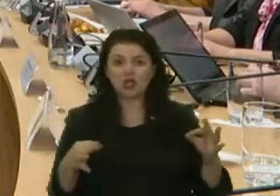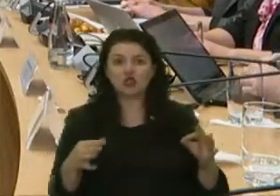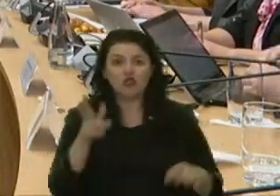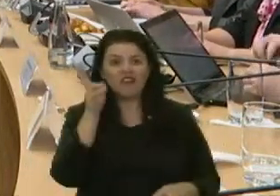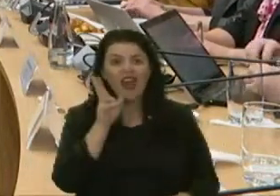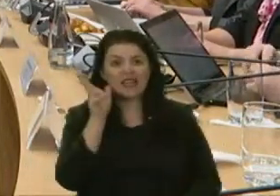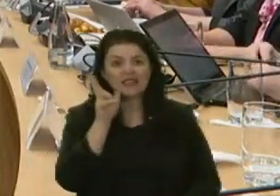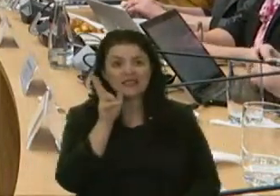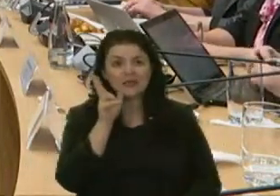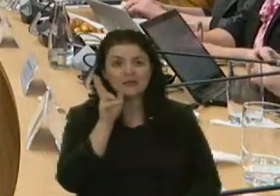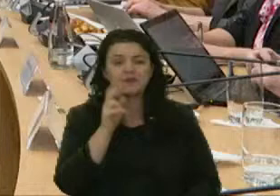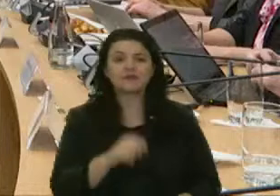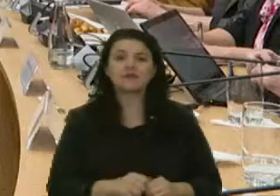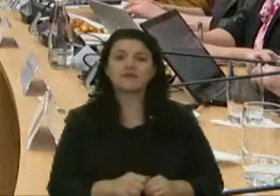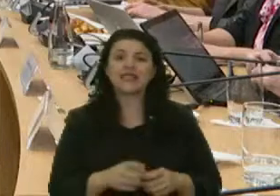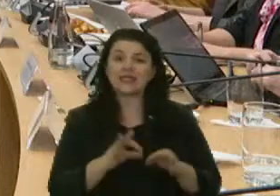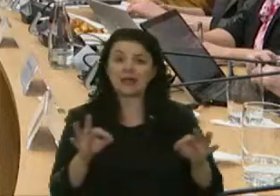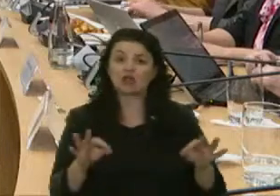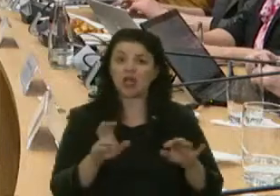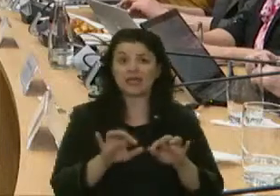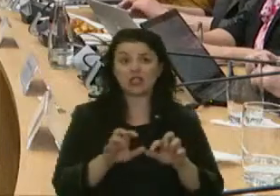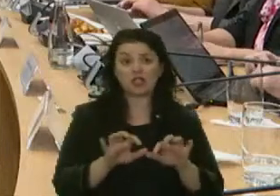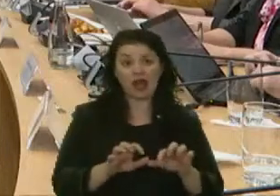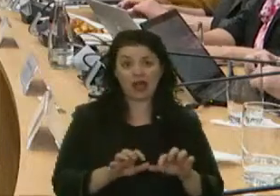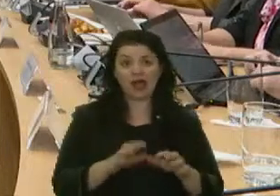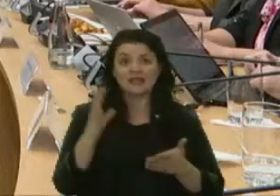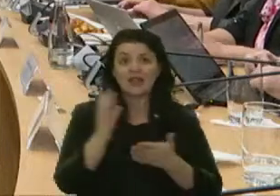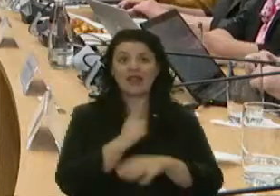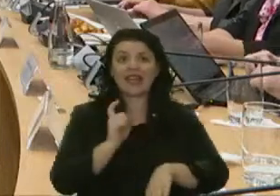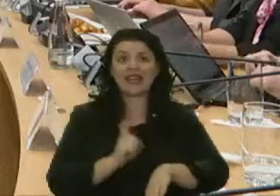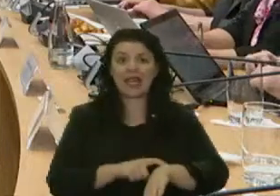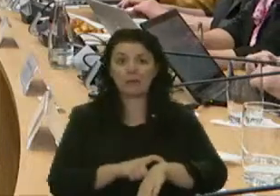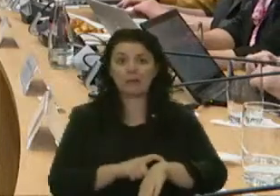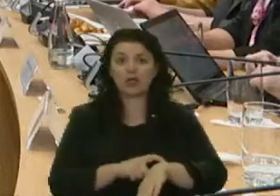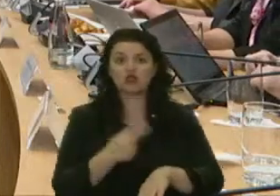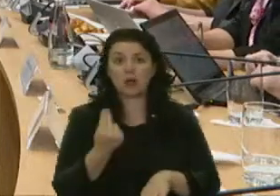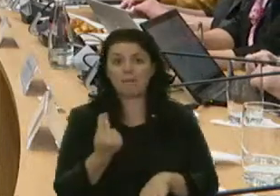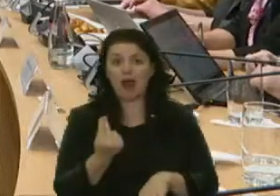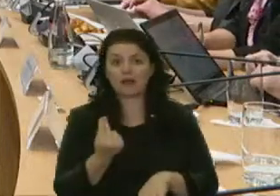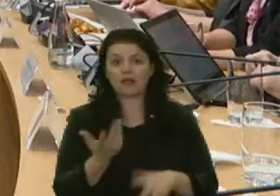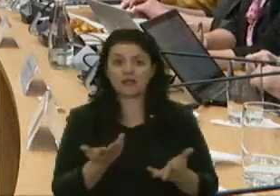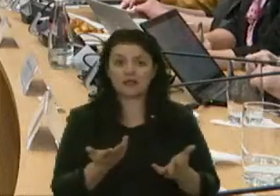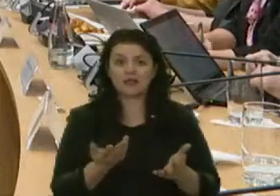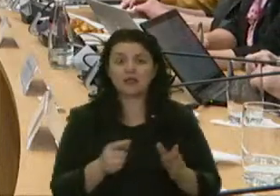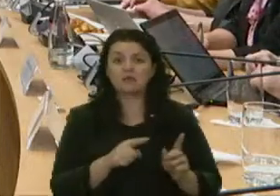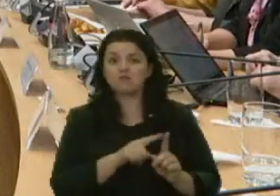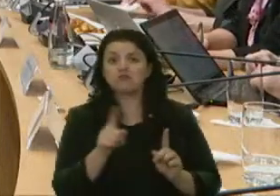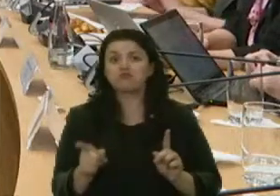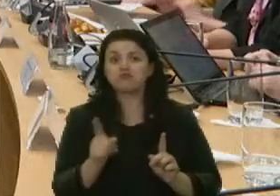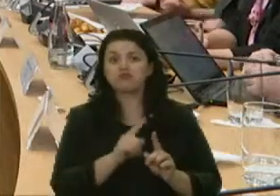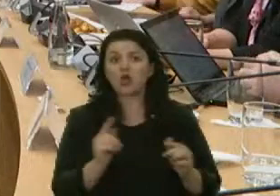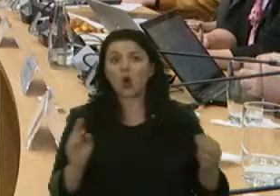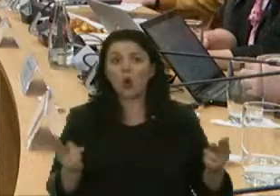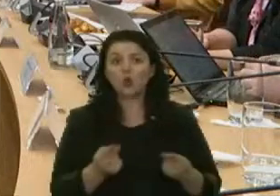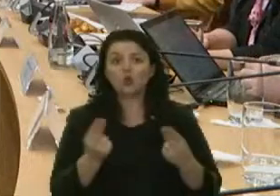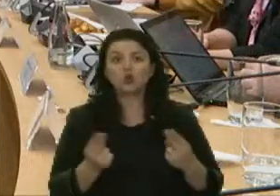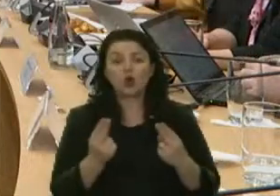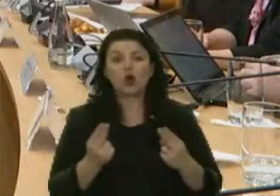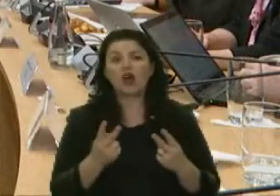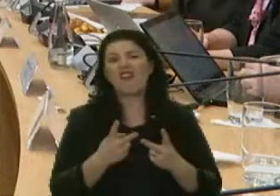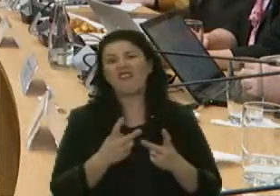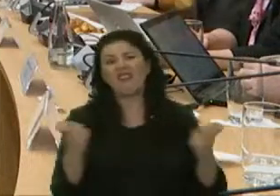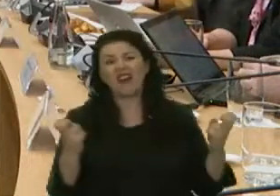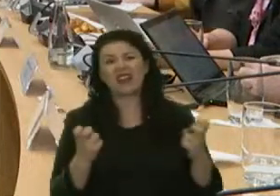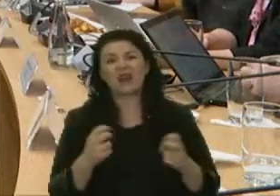verzi de asemenea dimensiunea digitală ne salvează timp și bani la un clic distanță fără să mai facem un parcurs